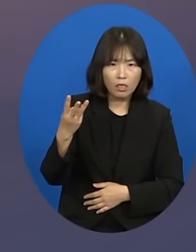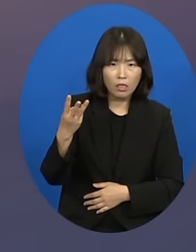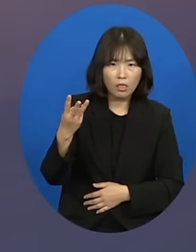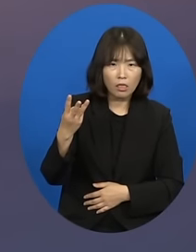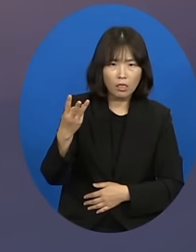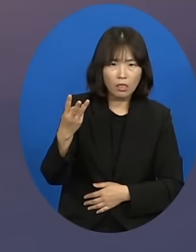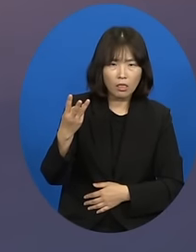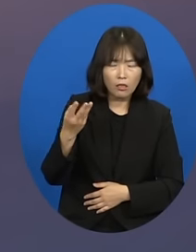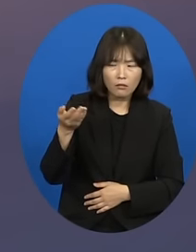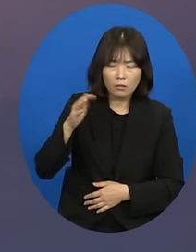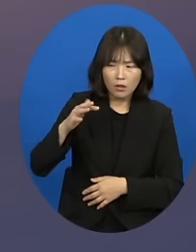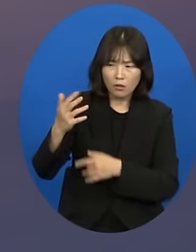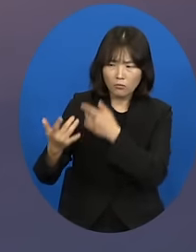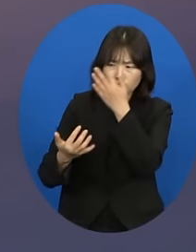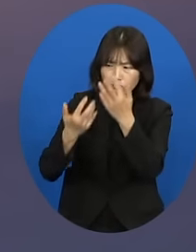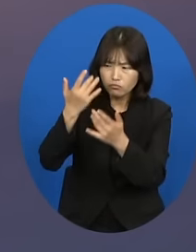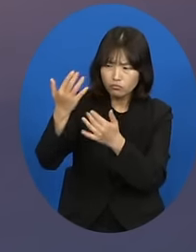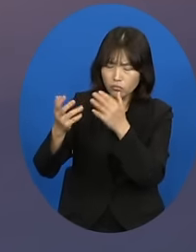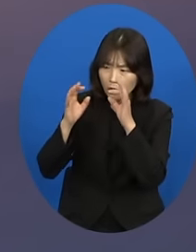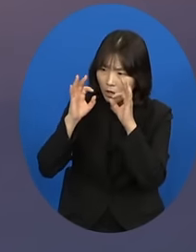불 안에서 함께 걸어다니는